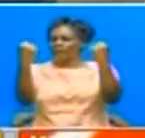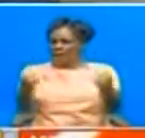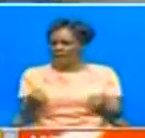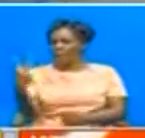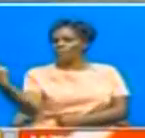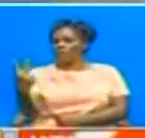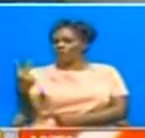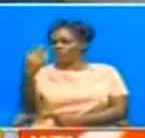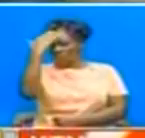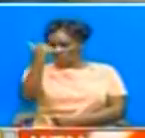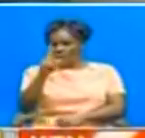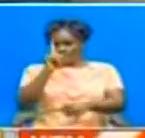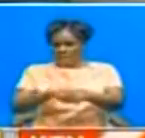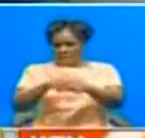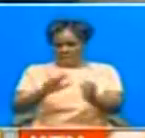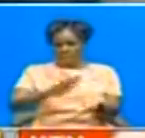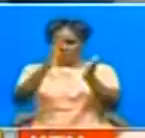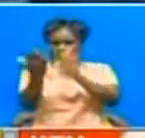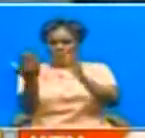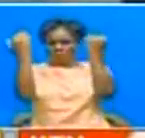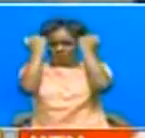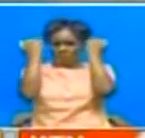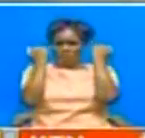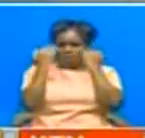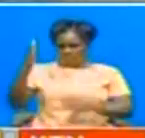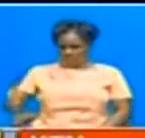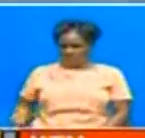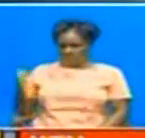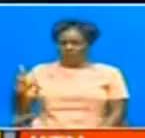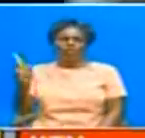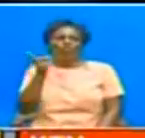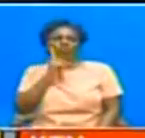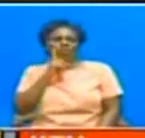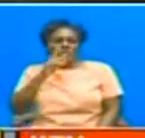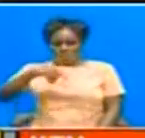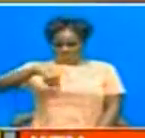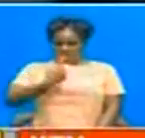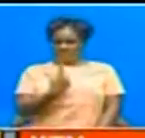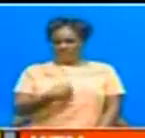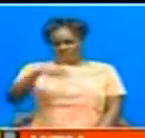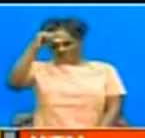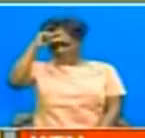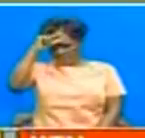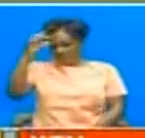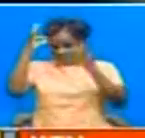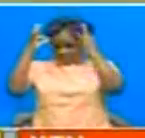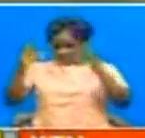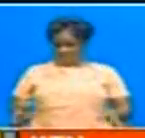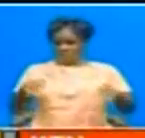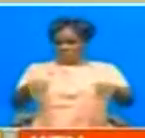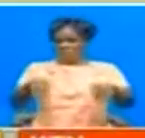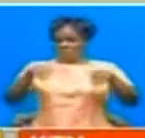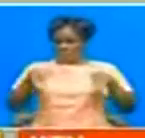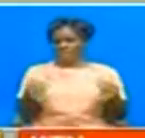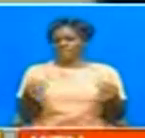wawili hao watakapofikishwa mbele ya mahakama ya Naivasha hapo kesho, huku hatima yao ikisubiriwa kwa